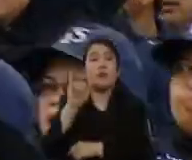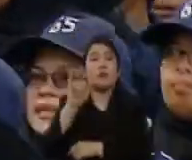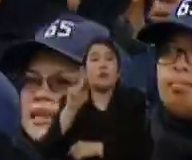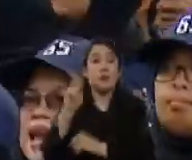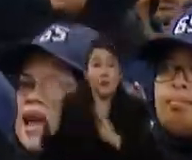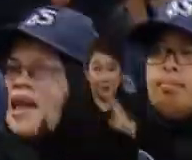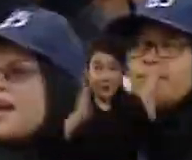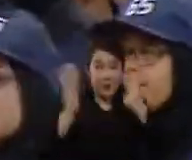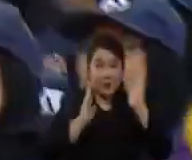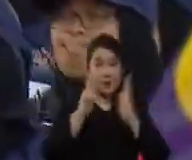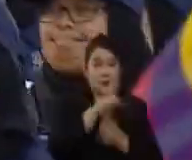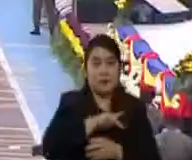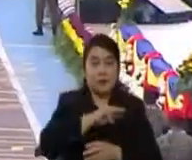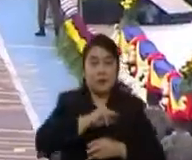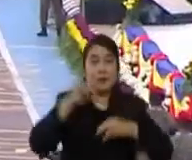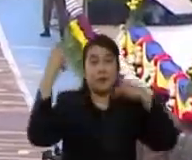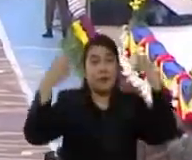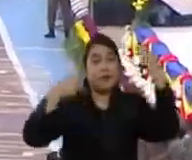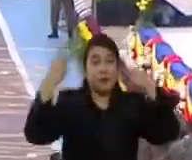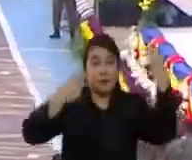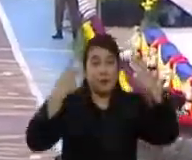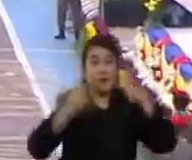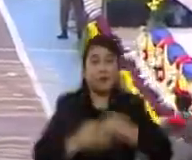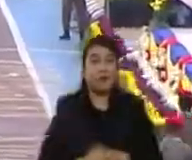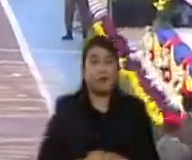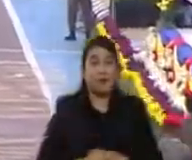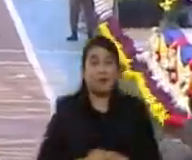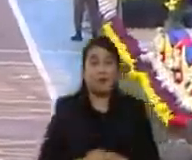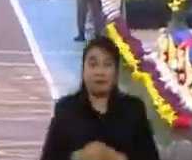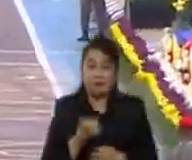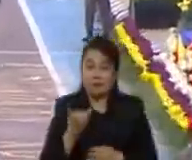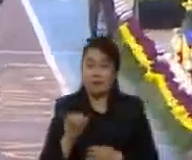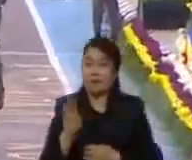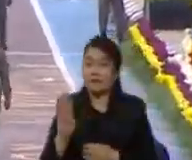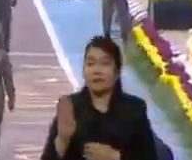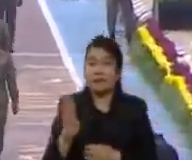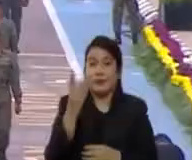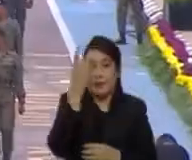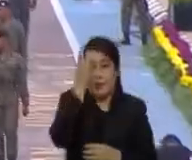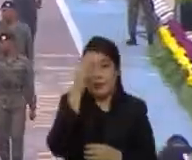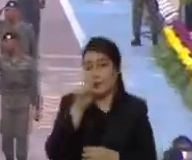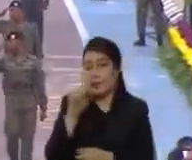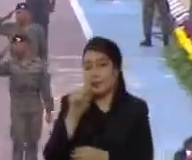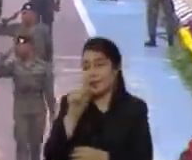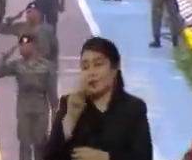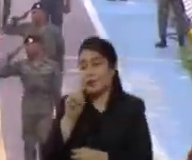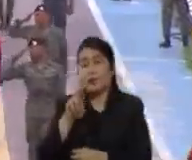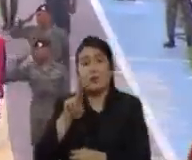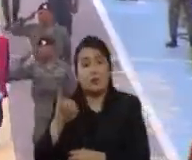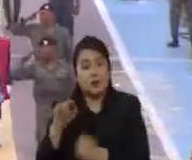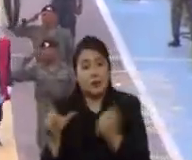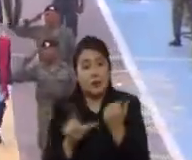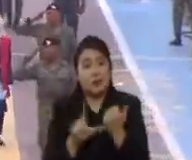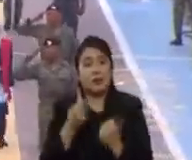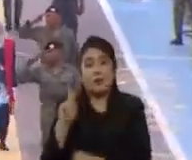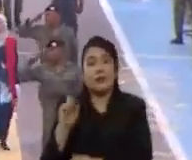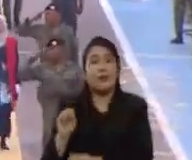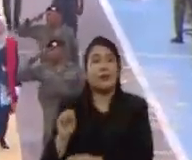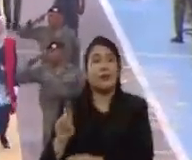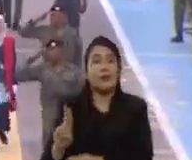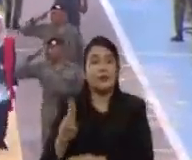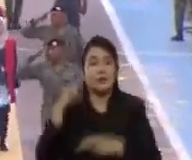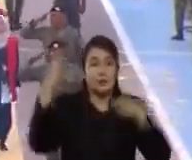Kementerian Pelancongan Seni dan Budaya, pimpinan Yang Berbahagia Dato' Muhammad Zamri bin Matzin, Timbalan Ketua